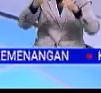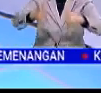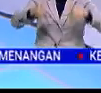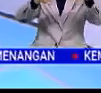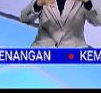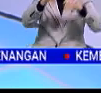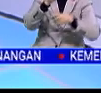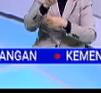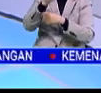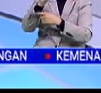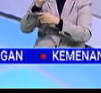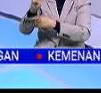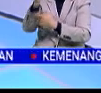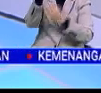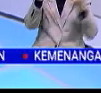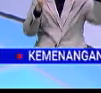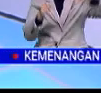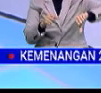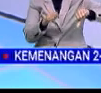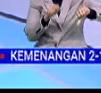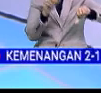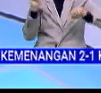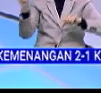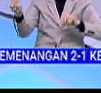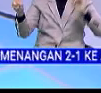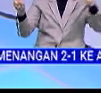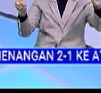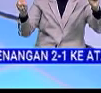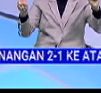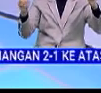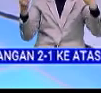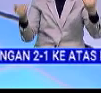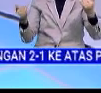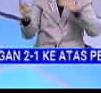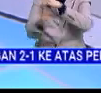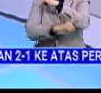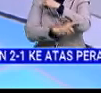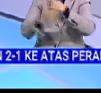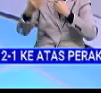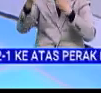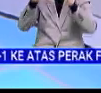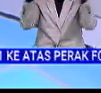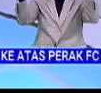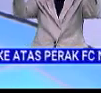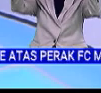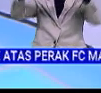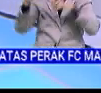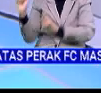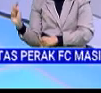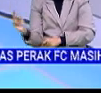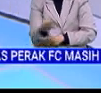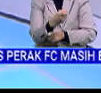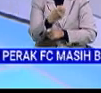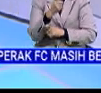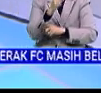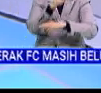dengan menewaskan UDKL 2-0 menerusi penentuan pukulan penalti di Stadium Hoki Nasional semalam.